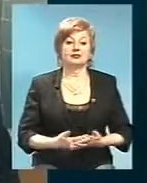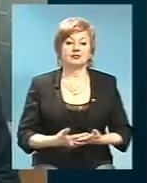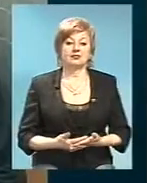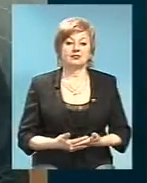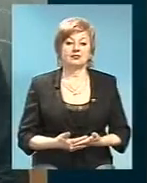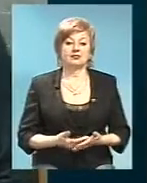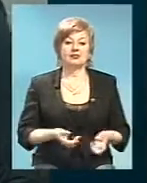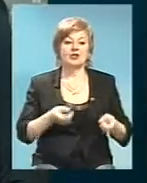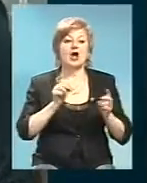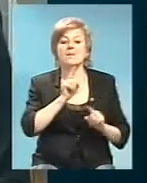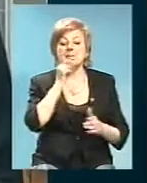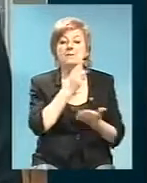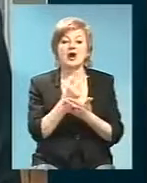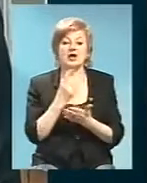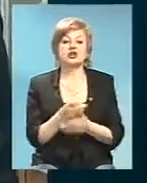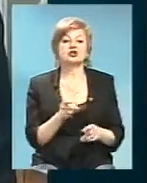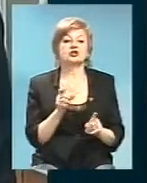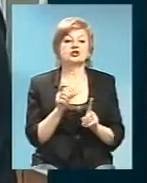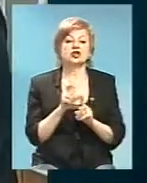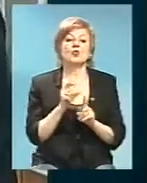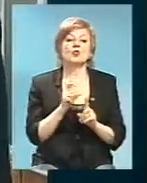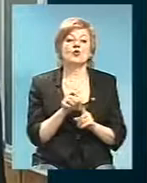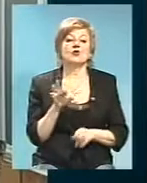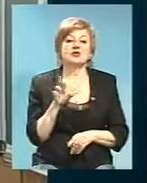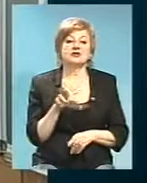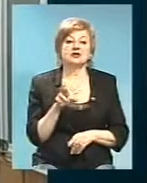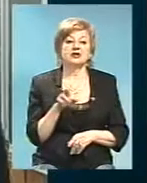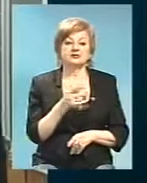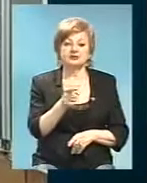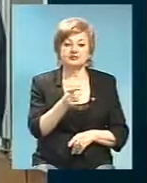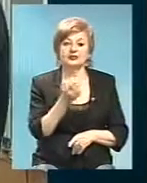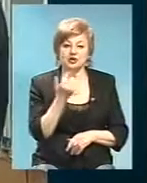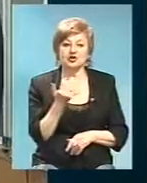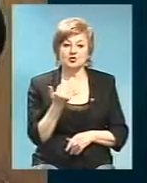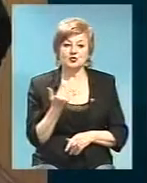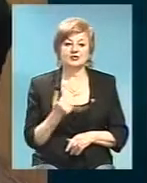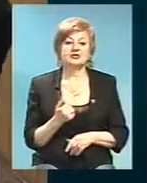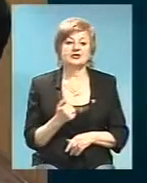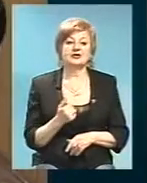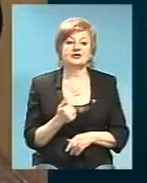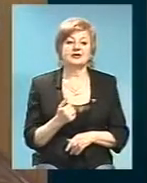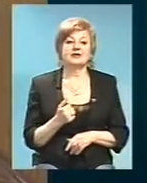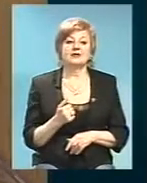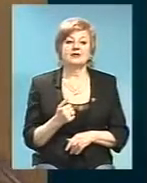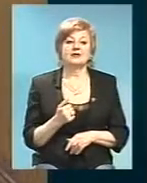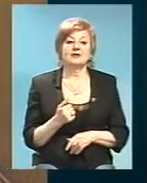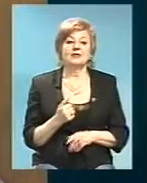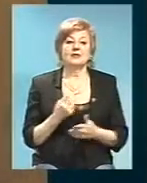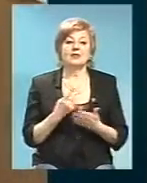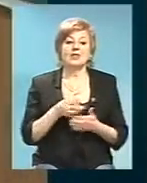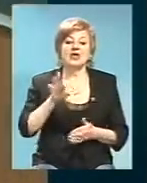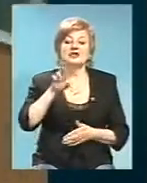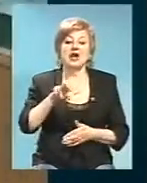А хто мені покаже букавку, я вийде. А ну хто мене розуміє? Іди, Владочка, іди, моя дівчинка. Чи мені, будь ласка, букавку